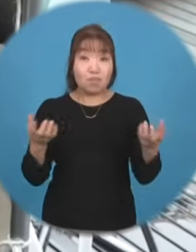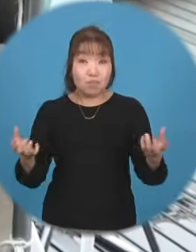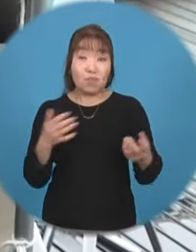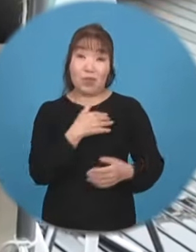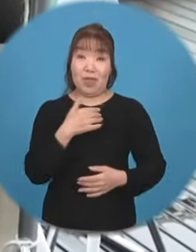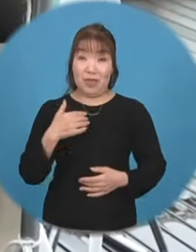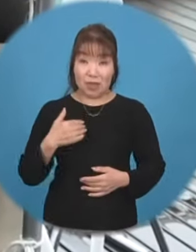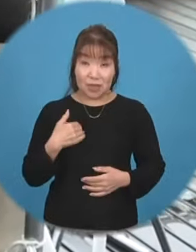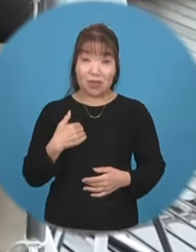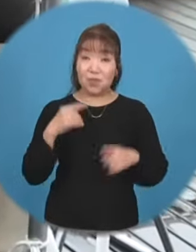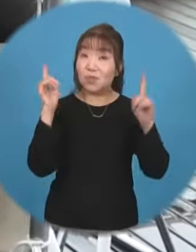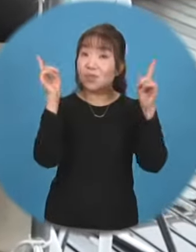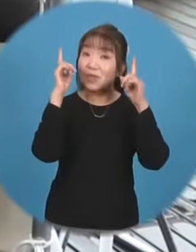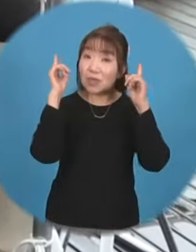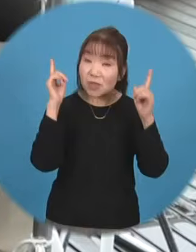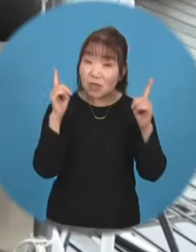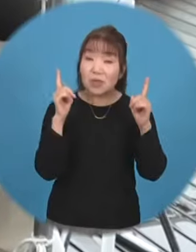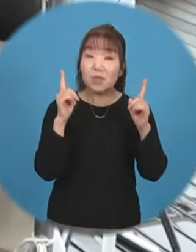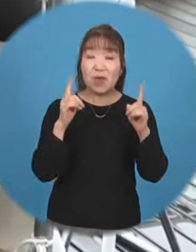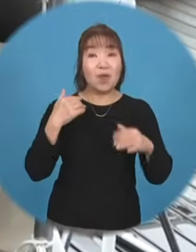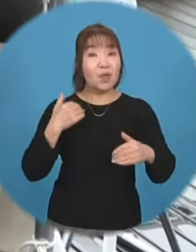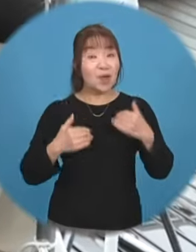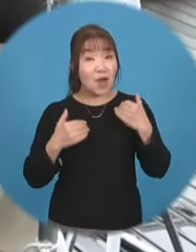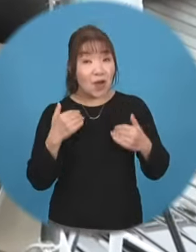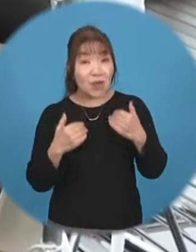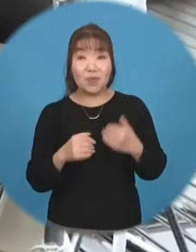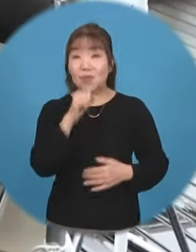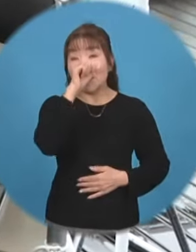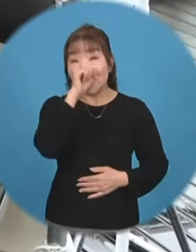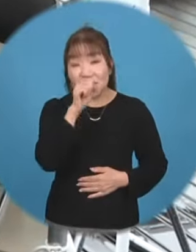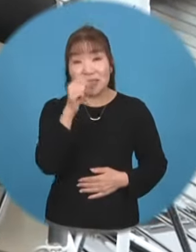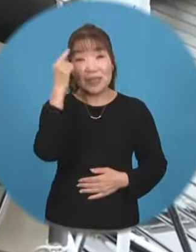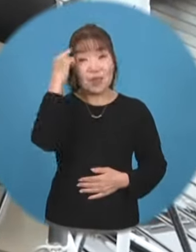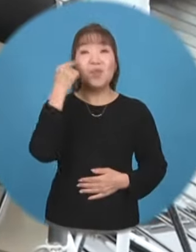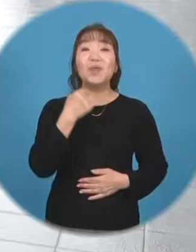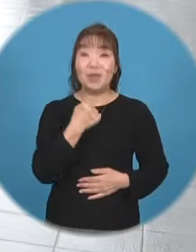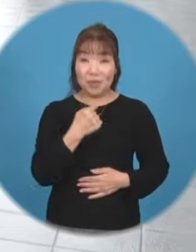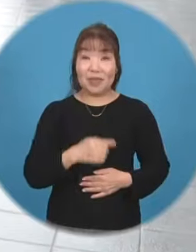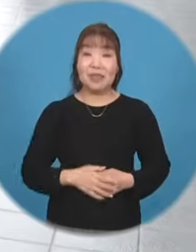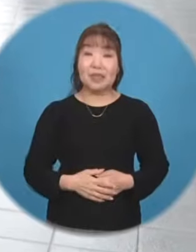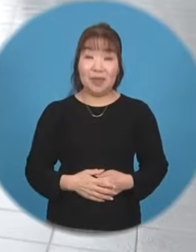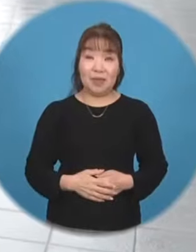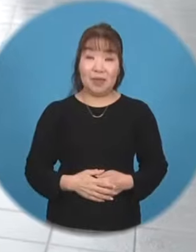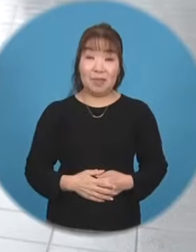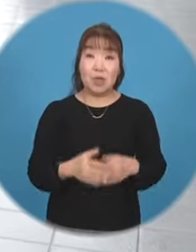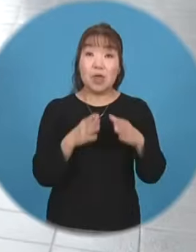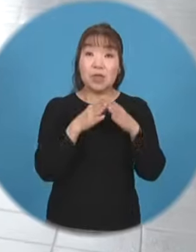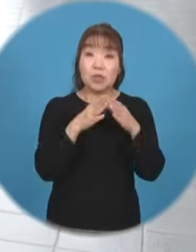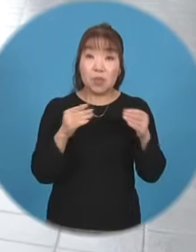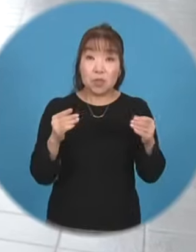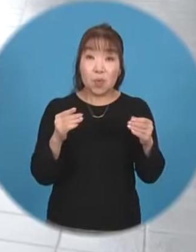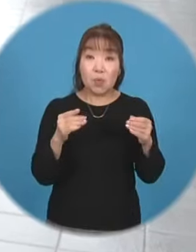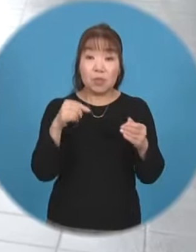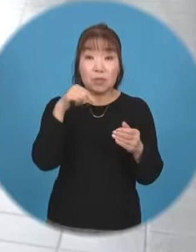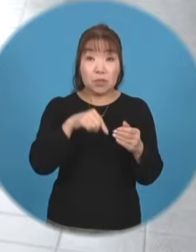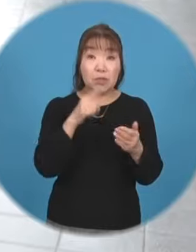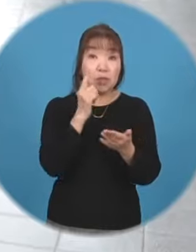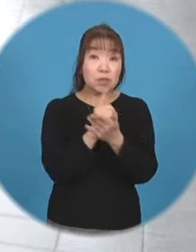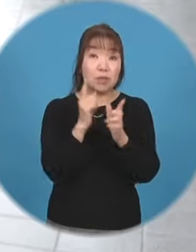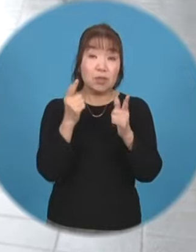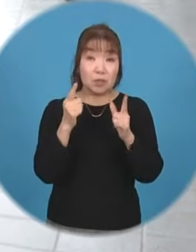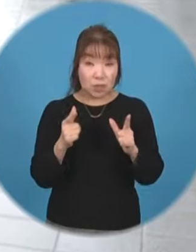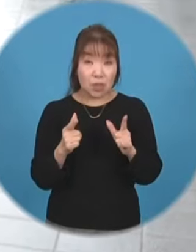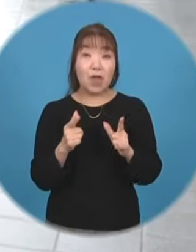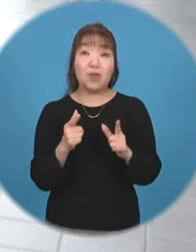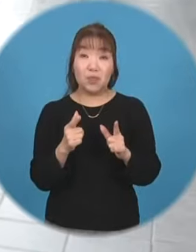本当にこのイベントがすごい楽しそうだな、いいなと思いました。 日本の国からじゃなくてだけ